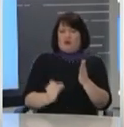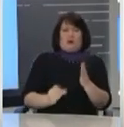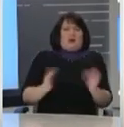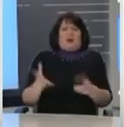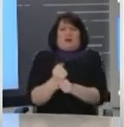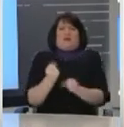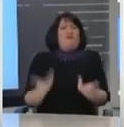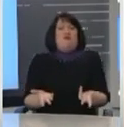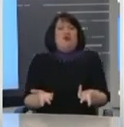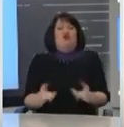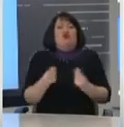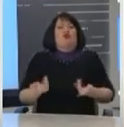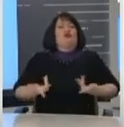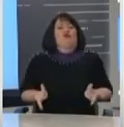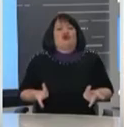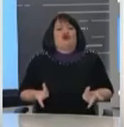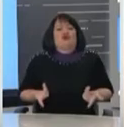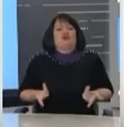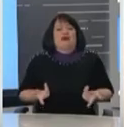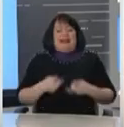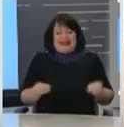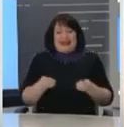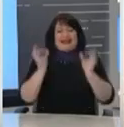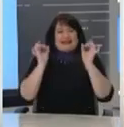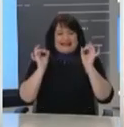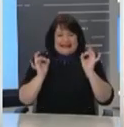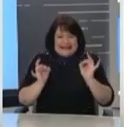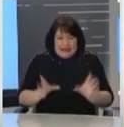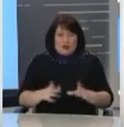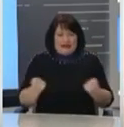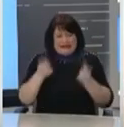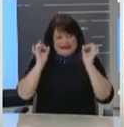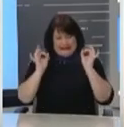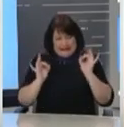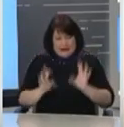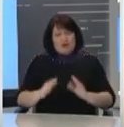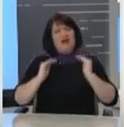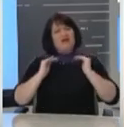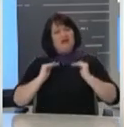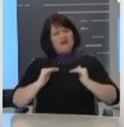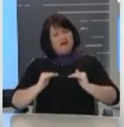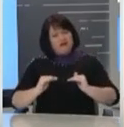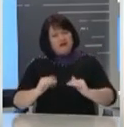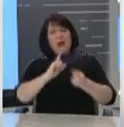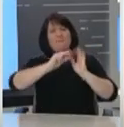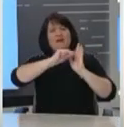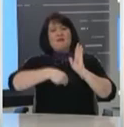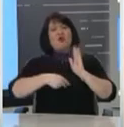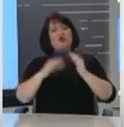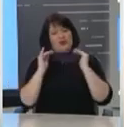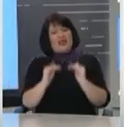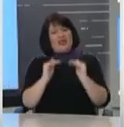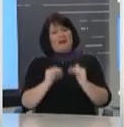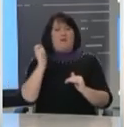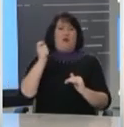επιτύχετε αυτό το πρωτογενές πλεόνασμα? Τίποτε δεν θα κάνετε. Δεν θα κάνετε τίποτε, θα συνεχίσετε την πολιτική του μνημονίου και δεν είναι